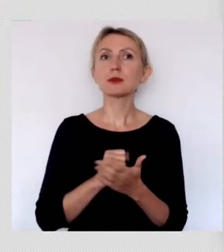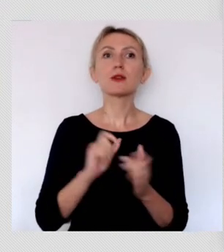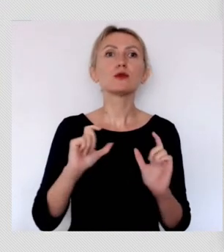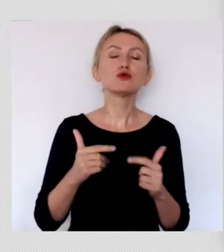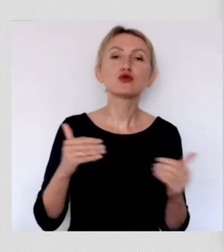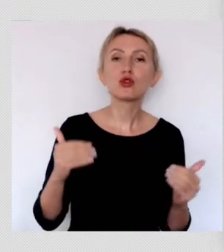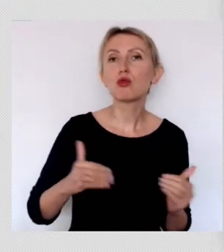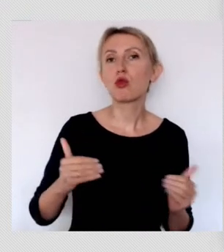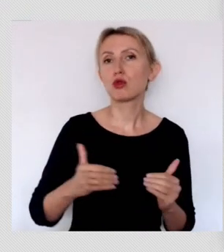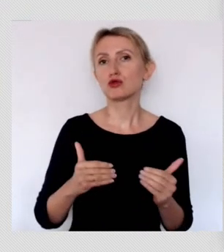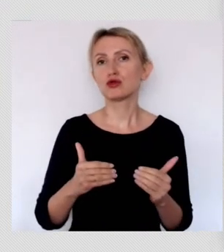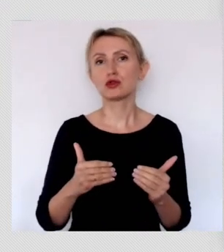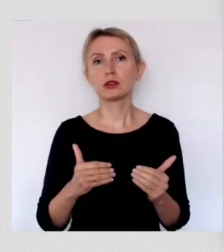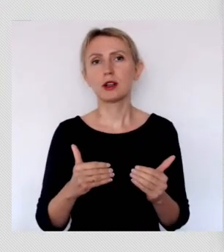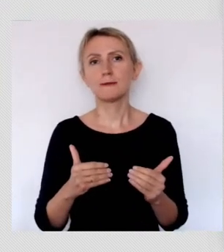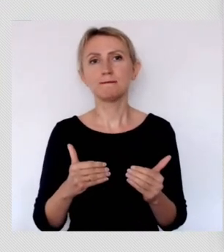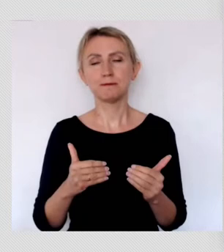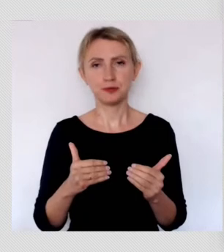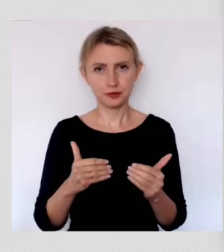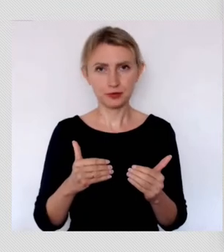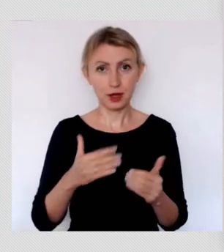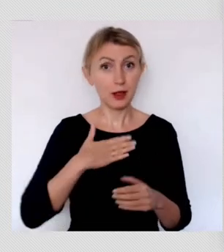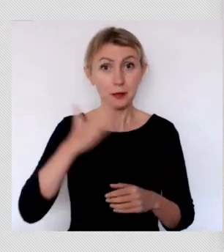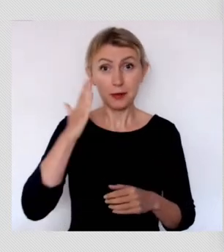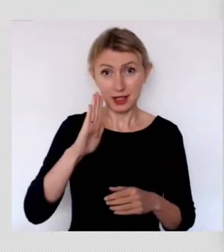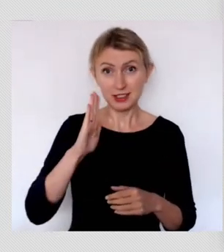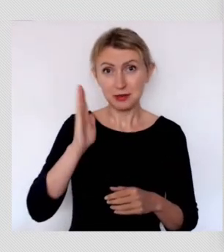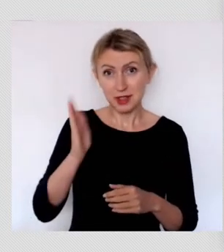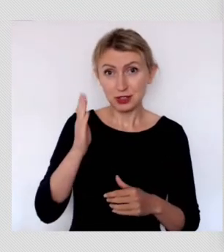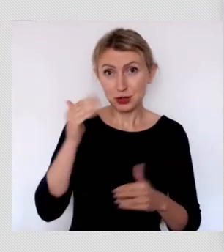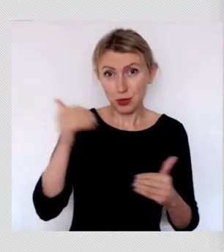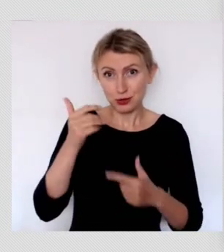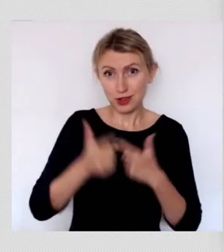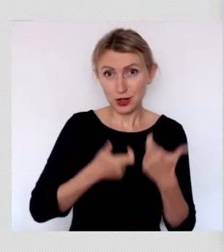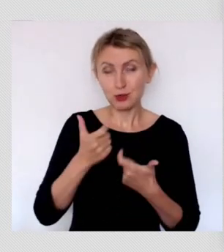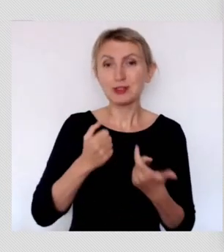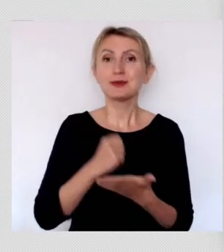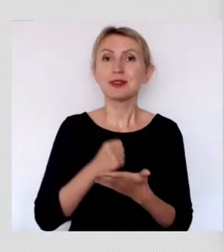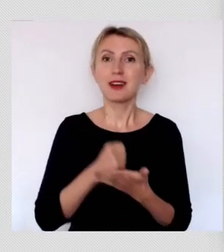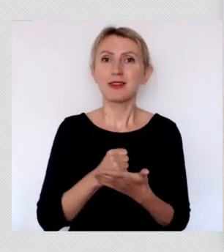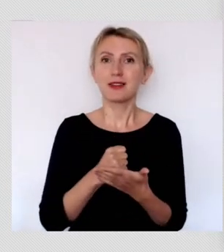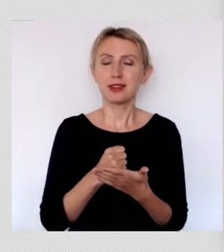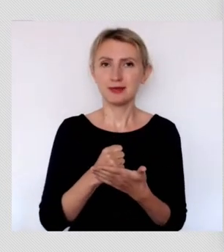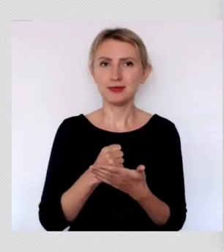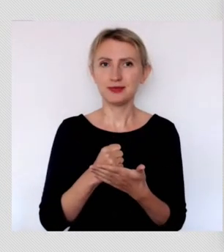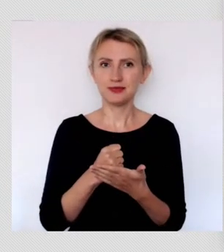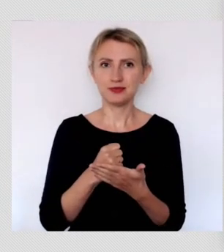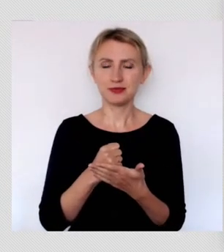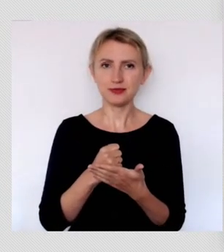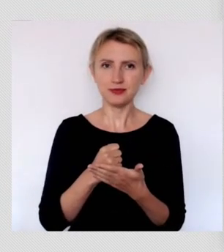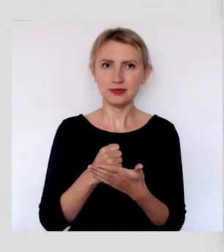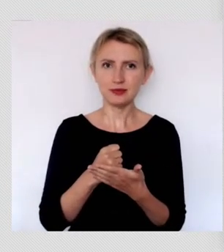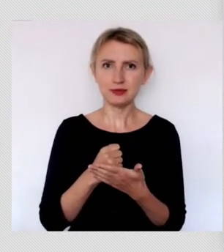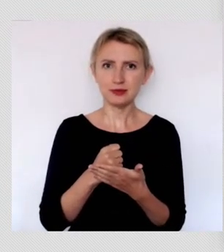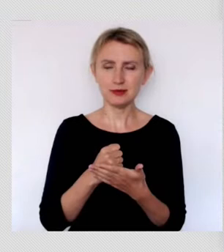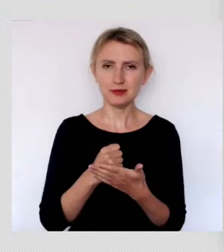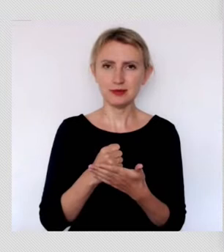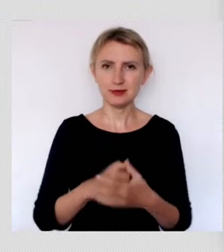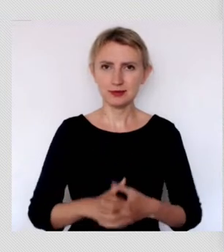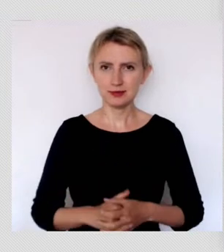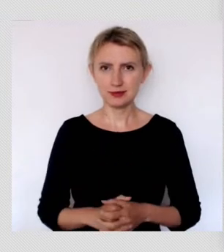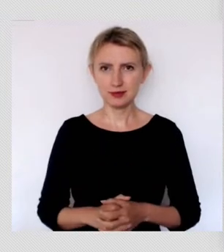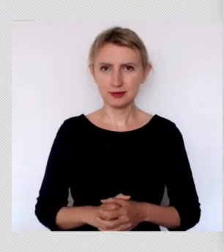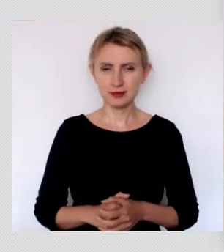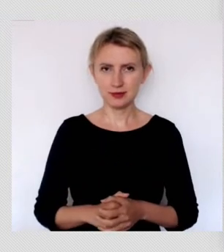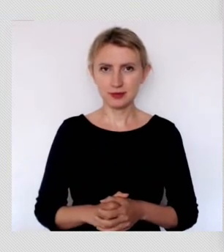co można, mam nadzieję, kiedyś będzie, jeśli chodzi o kwestie związane z no